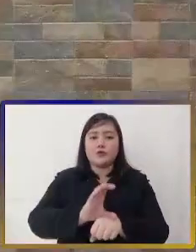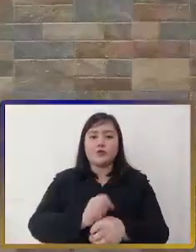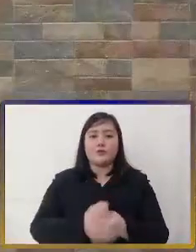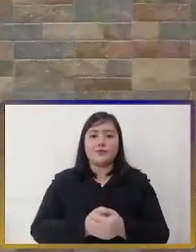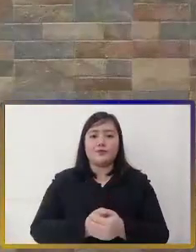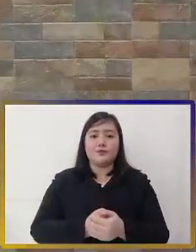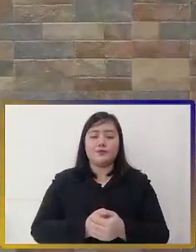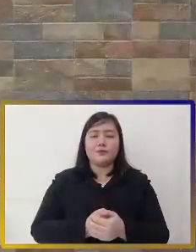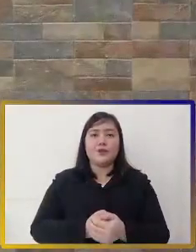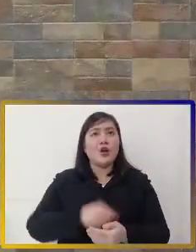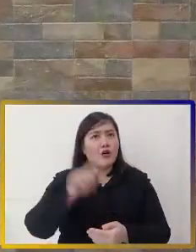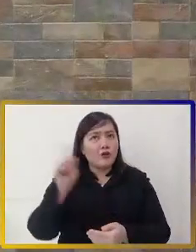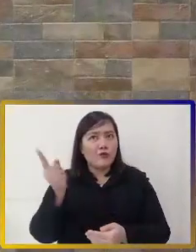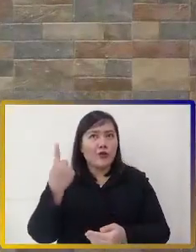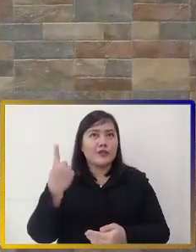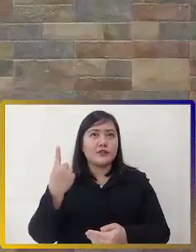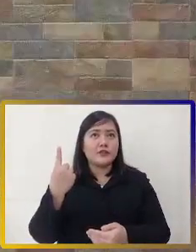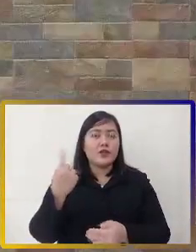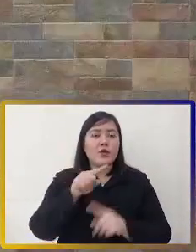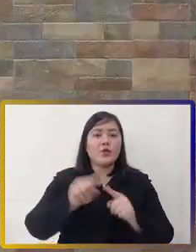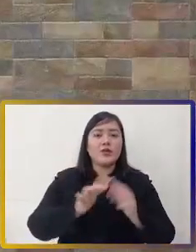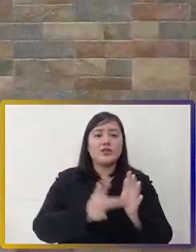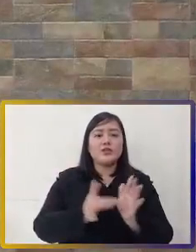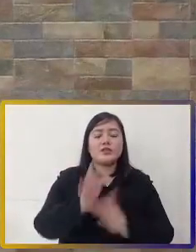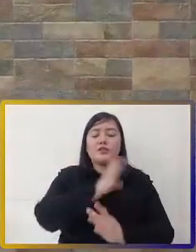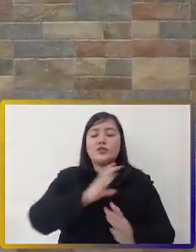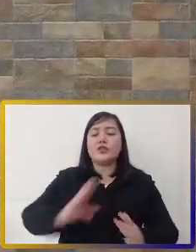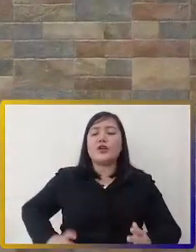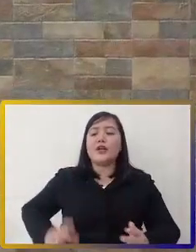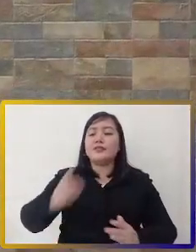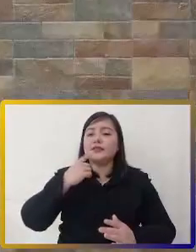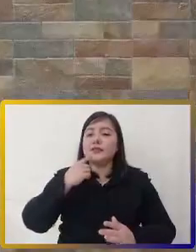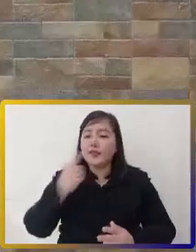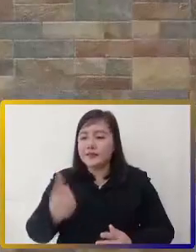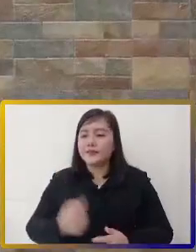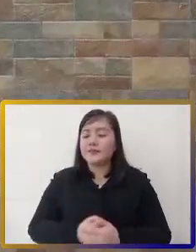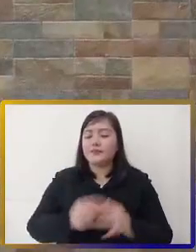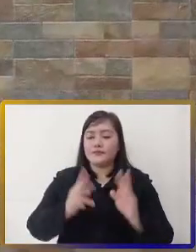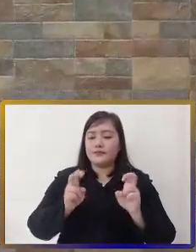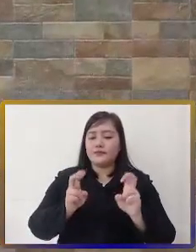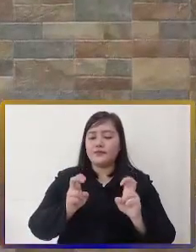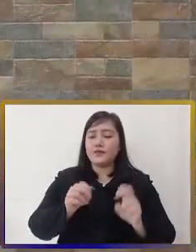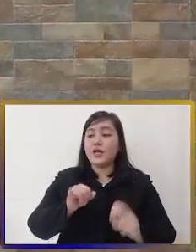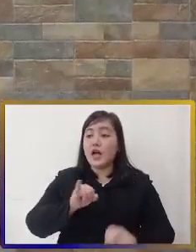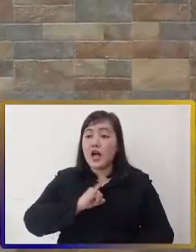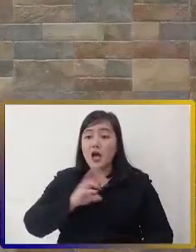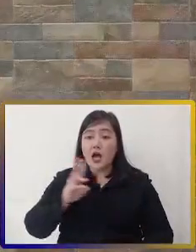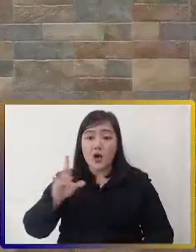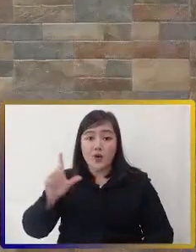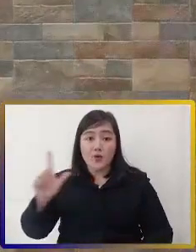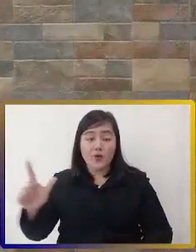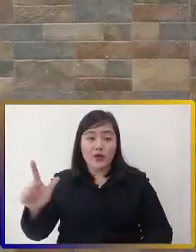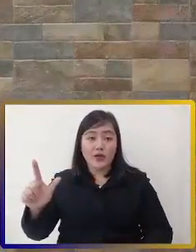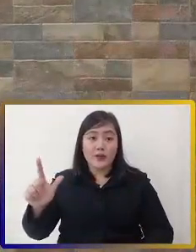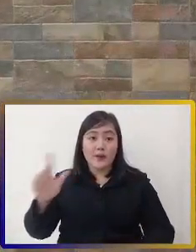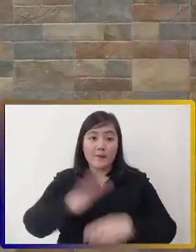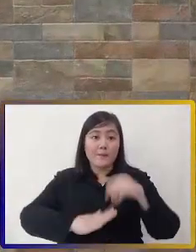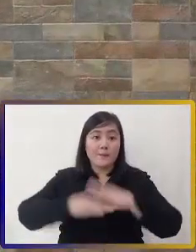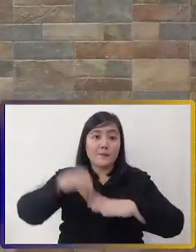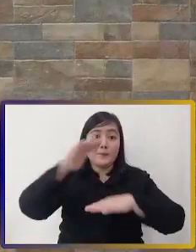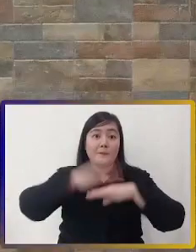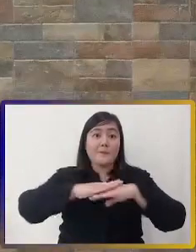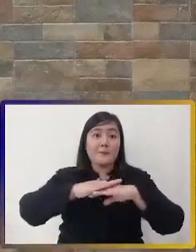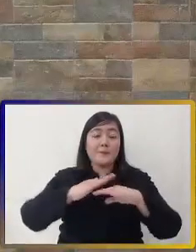church. That's the first historical test para sa isang simbahan na mag-claim na siya ay